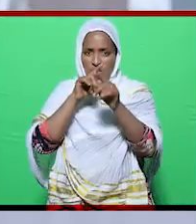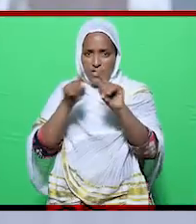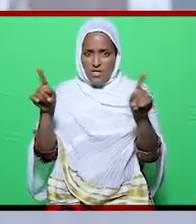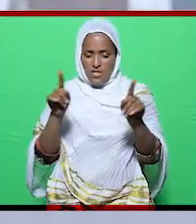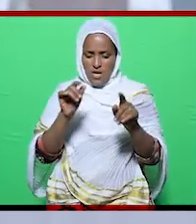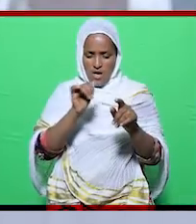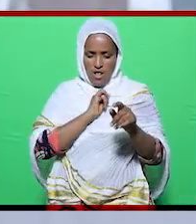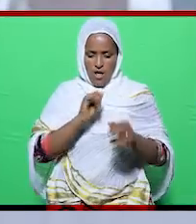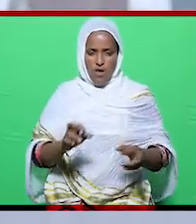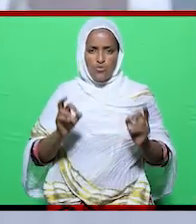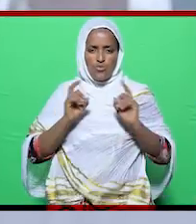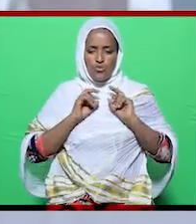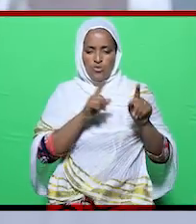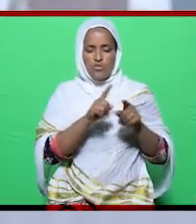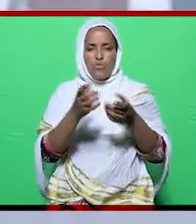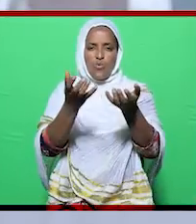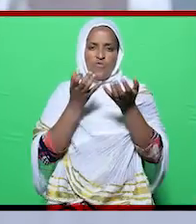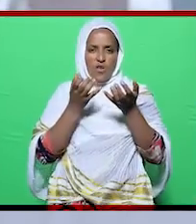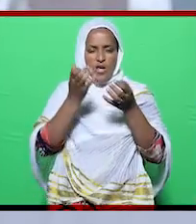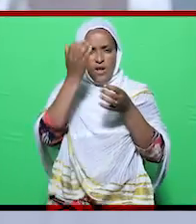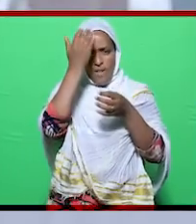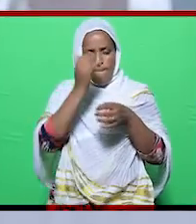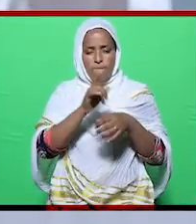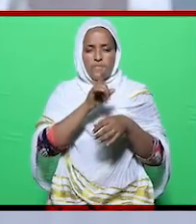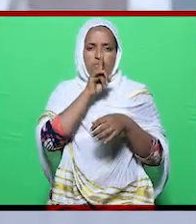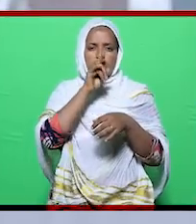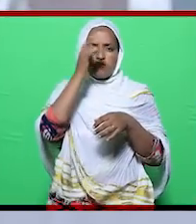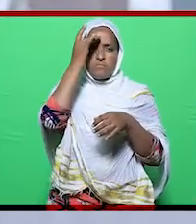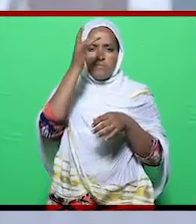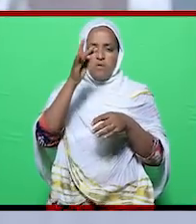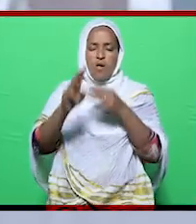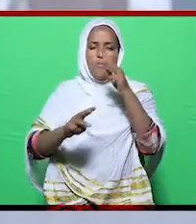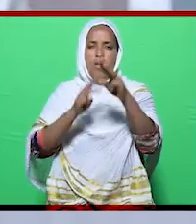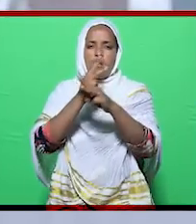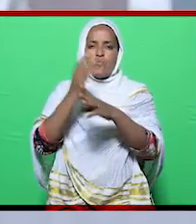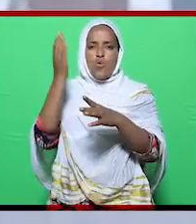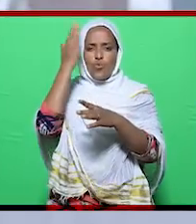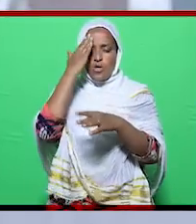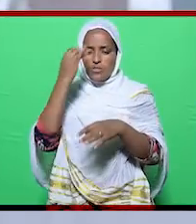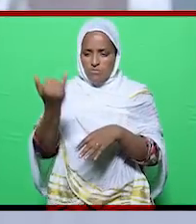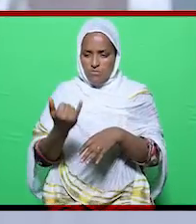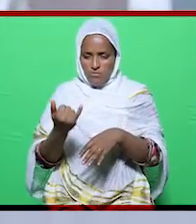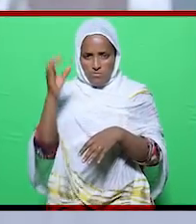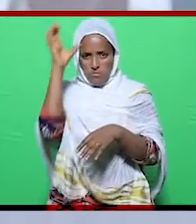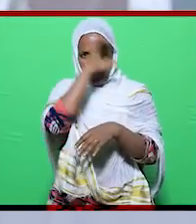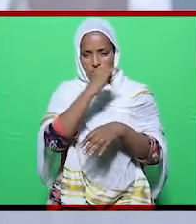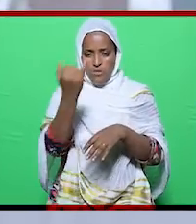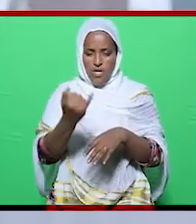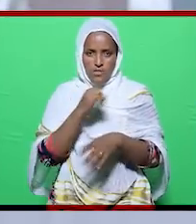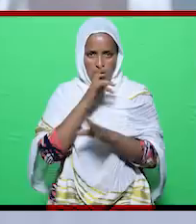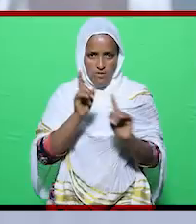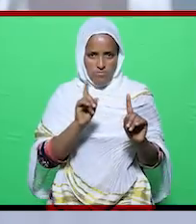ሥዕሉን ይስለዋል፣ ግን ደግሞ የራሱን ህይወት ደግሞ ይፈልጋል። ለምን? ዝም ብሎ በዓለማዊ ዕውቀት